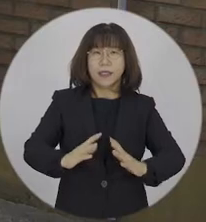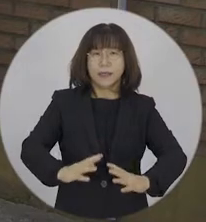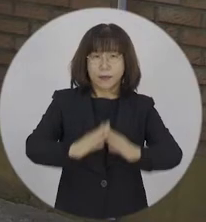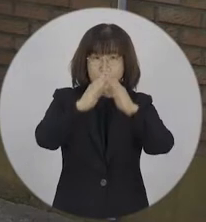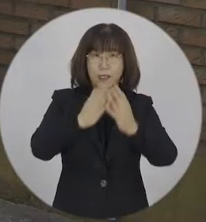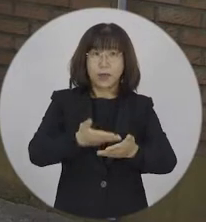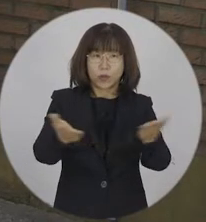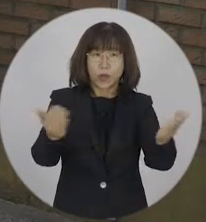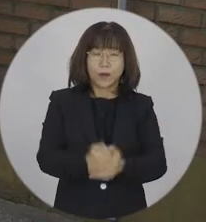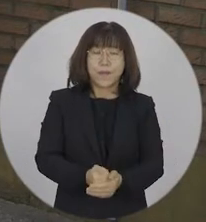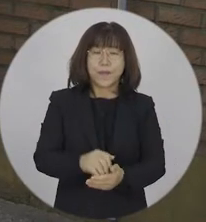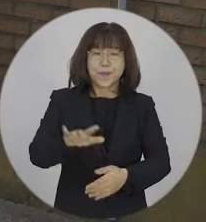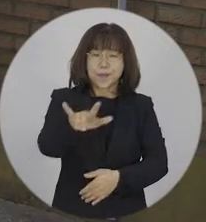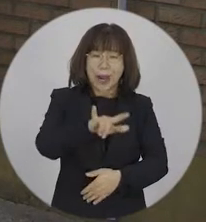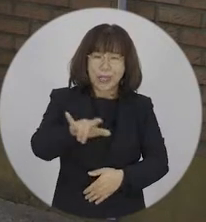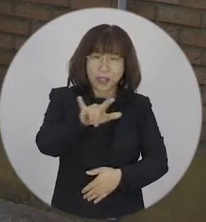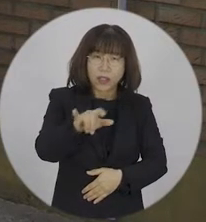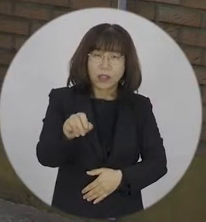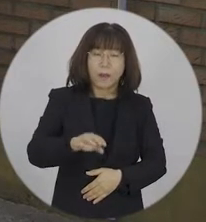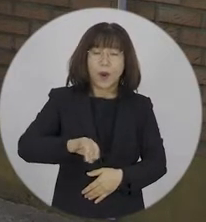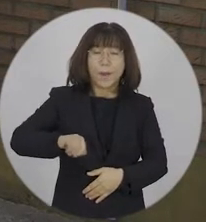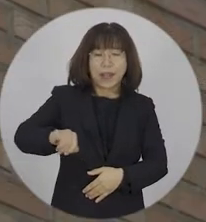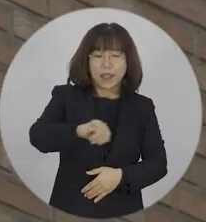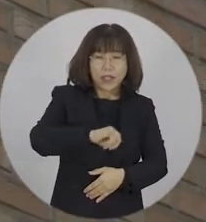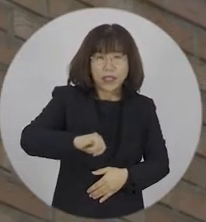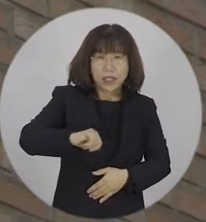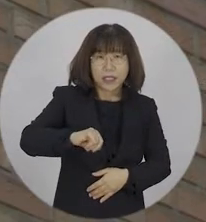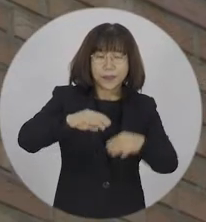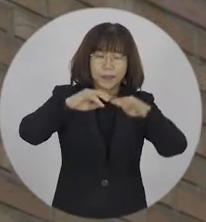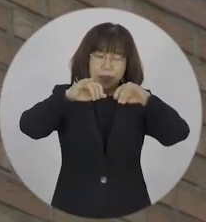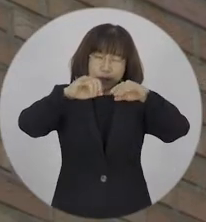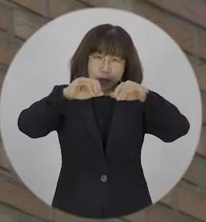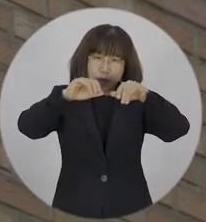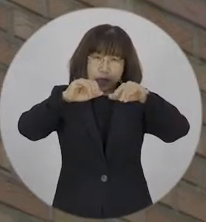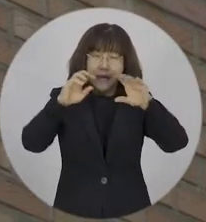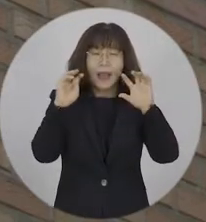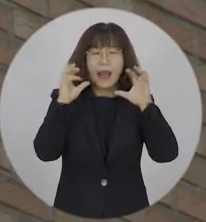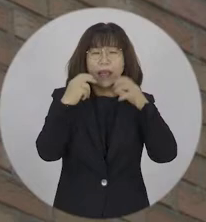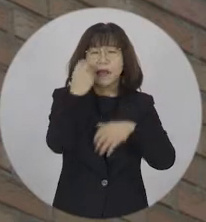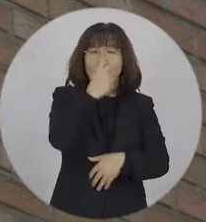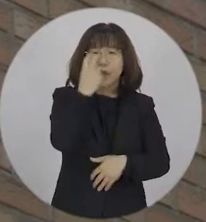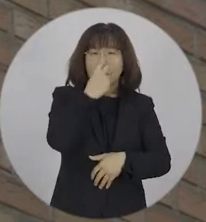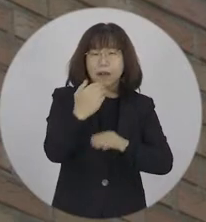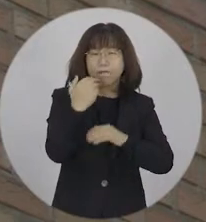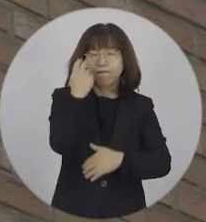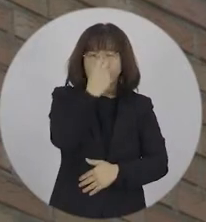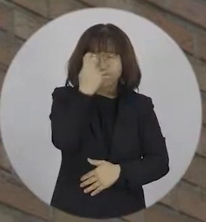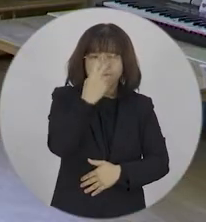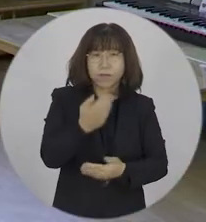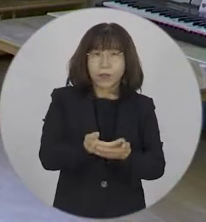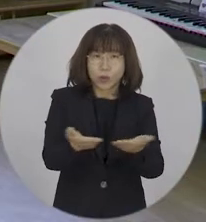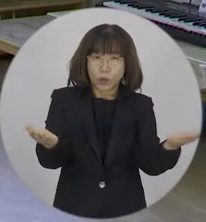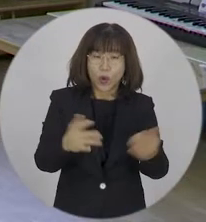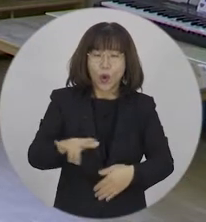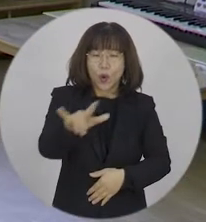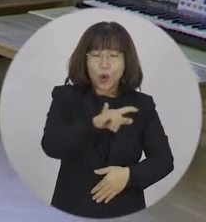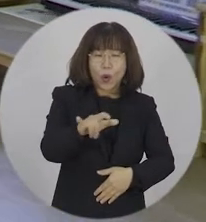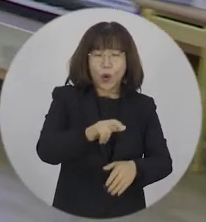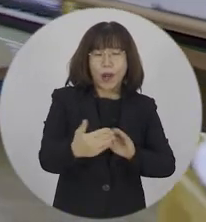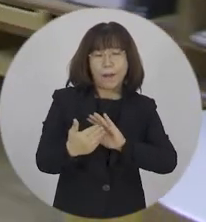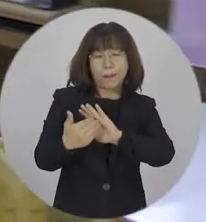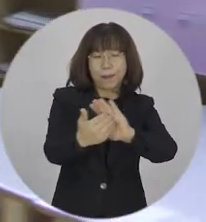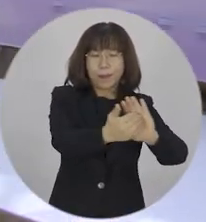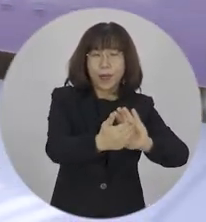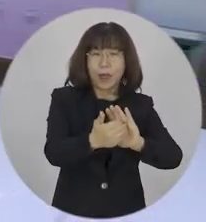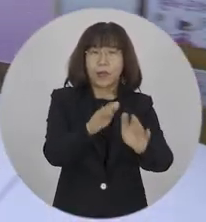이번 설치는 바이러스와 미세먼지 등 유해환경으로부터 아이들의 건강을 지키고 코로나19 확산 방지에도